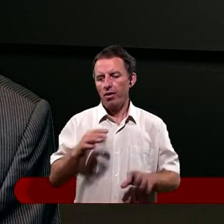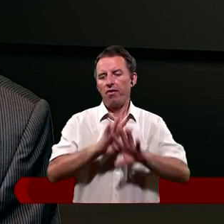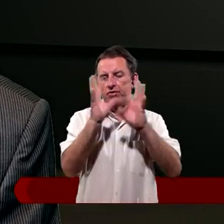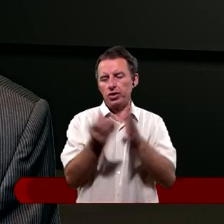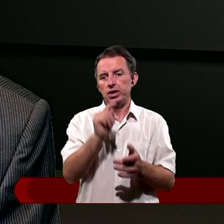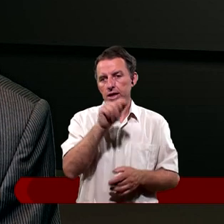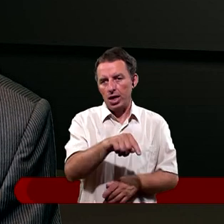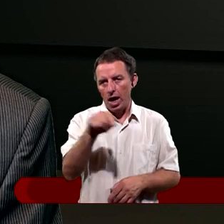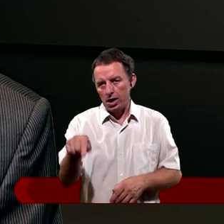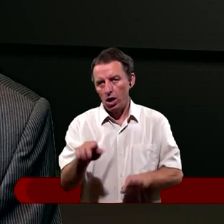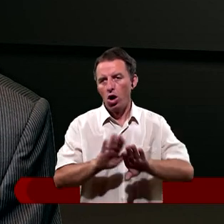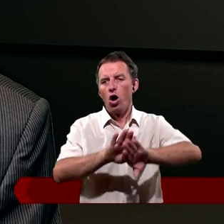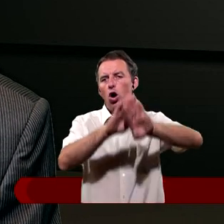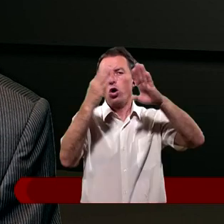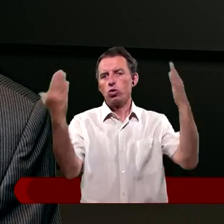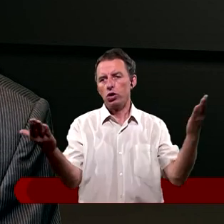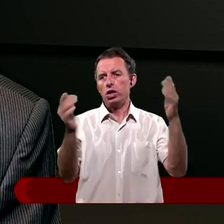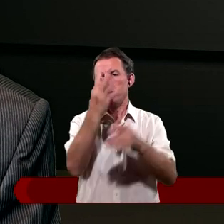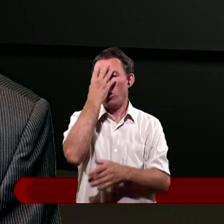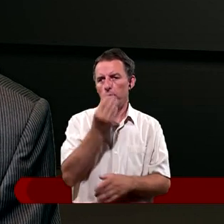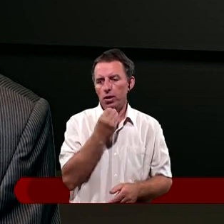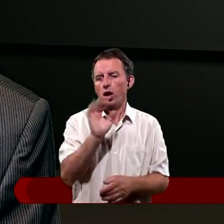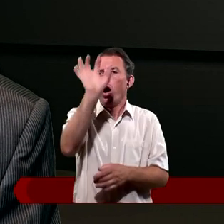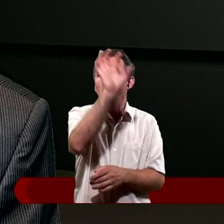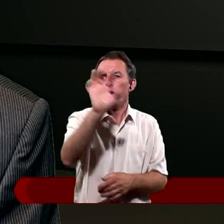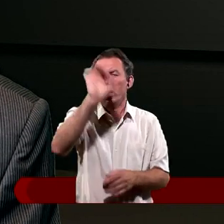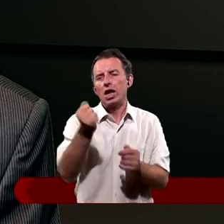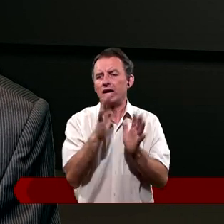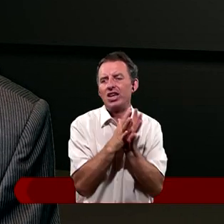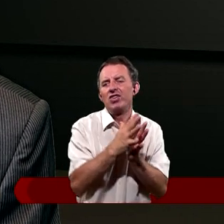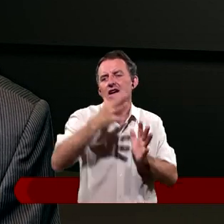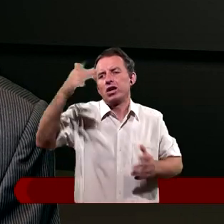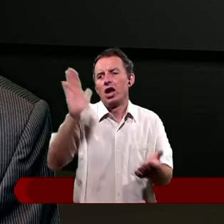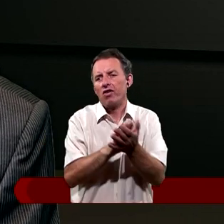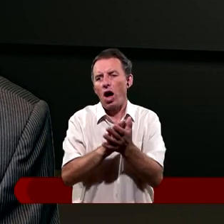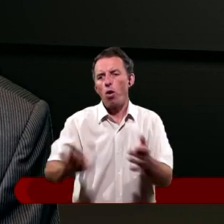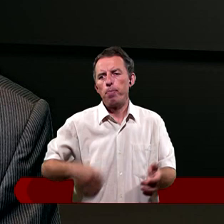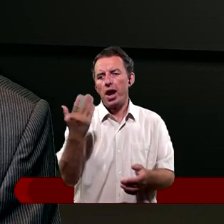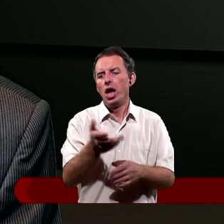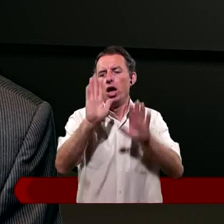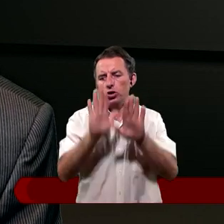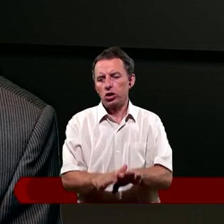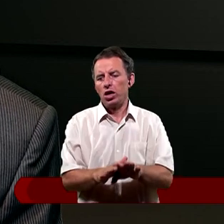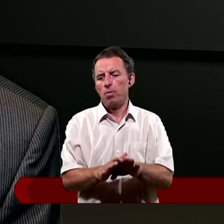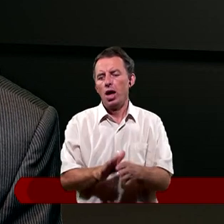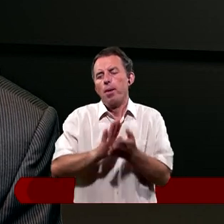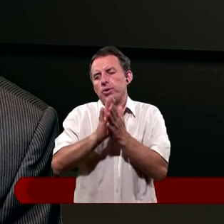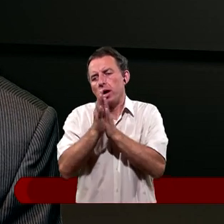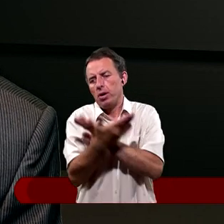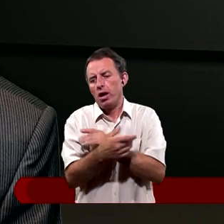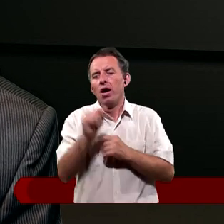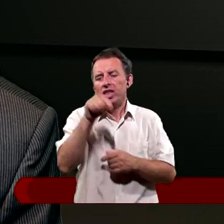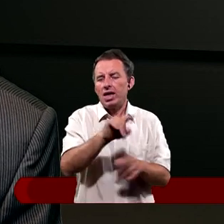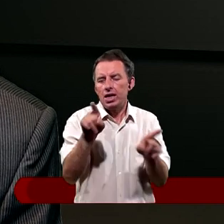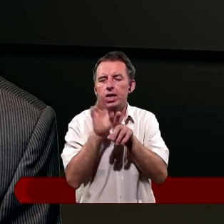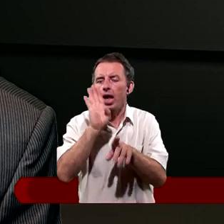My wszyscy tedy z odsłoniętym obliczem, oglądając jak w zwierciadle chwałę Pana, zostajemy